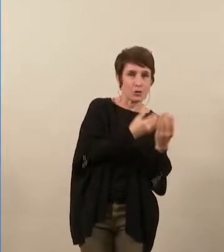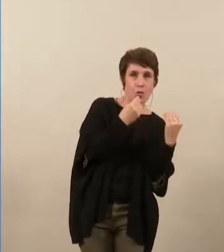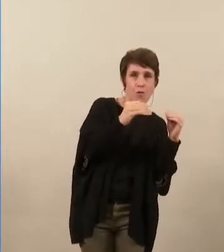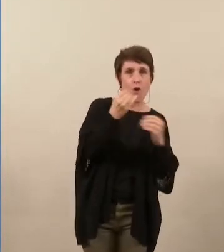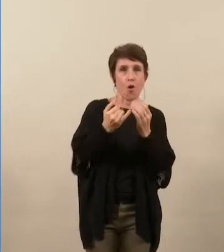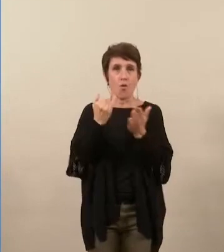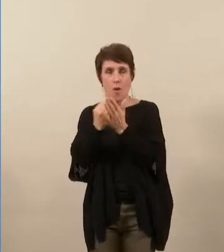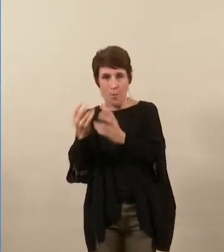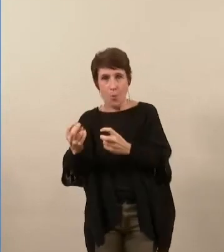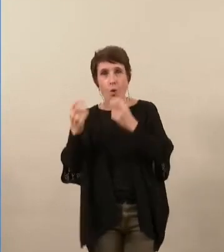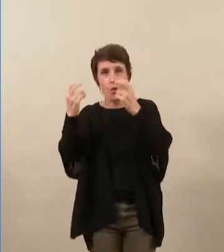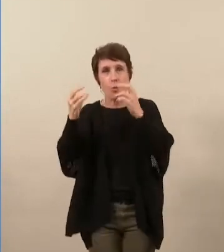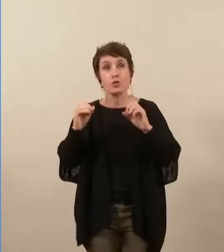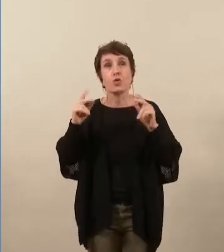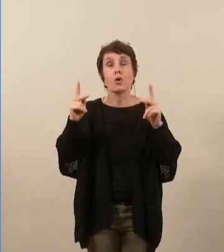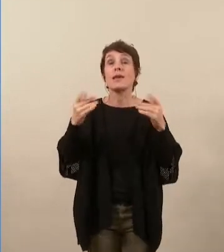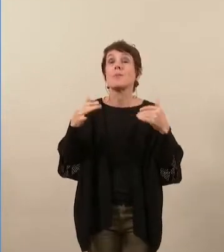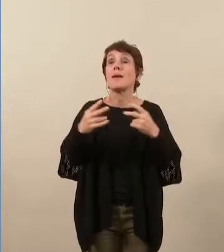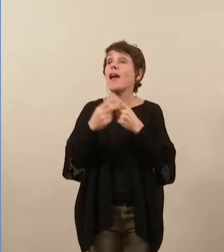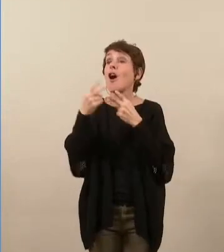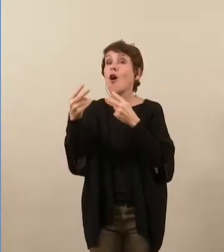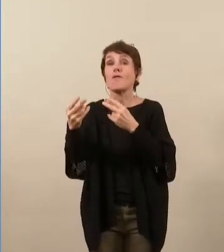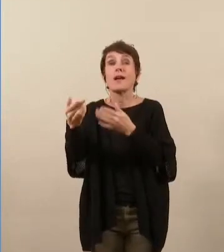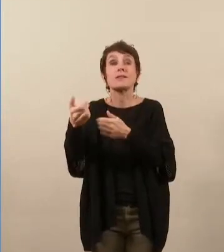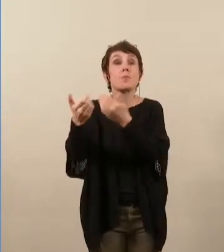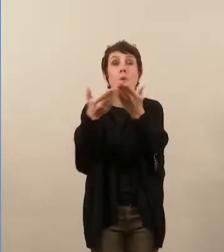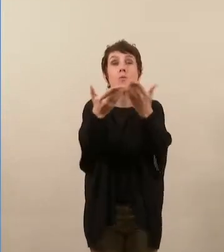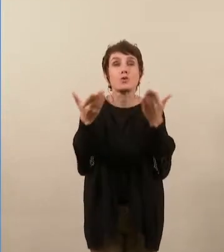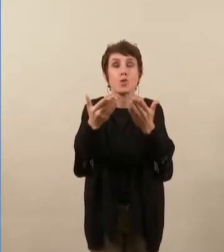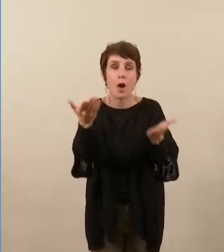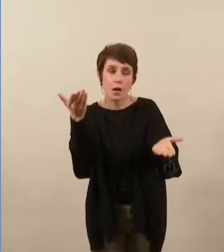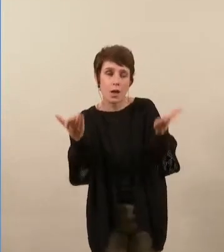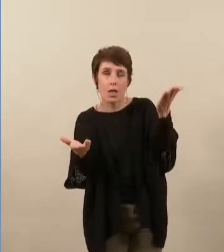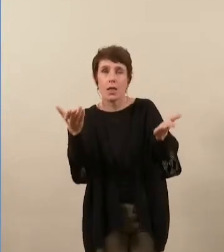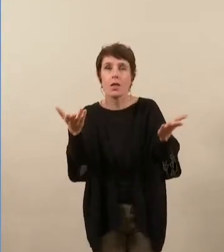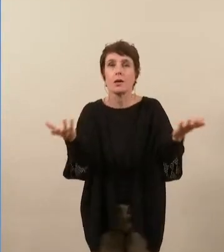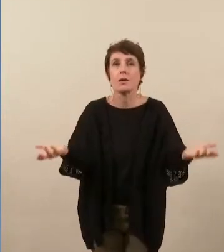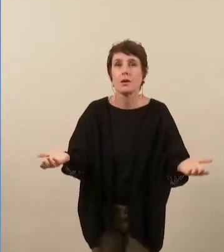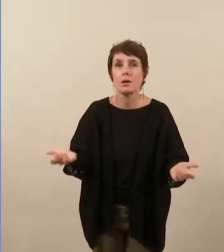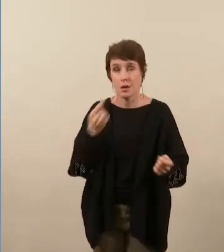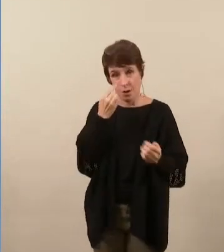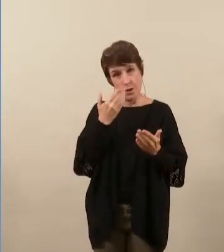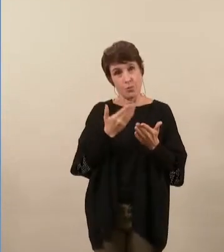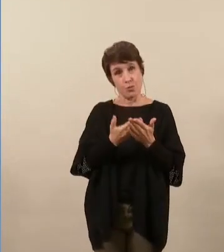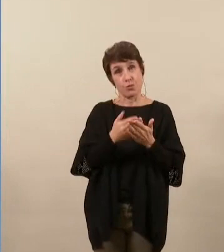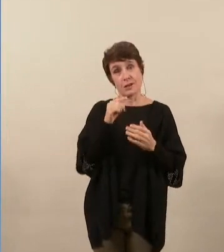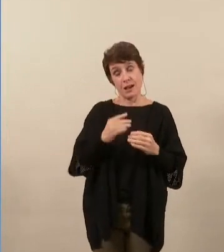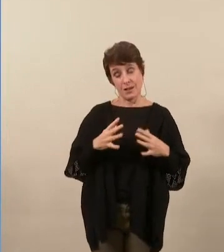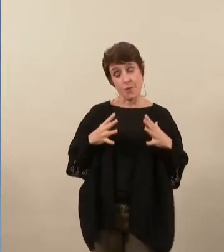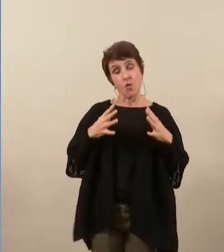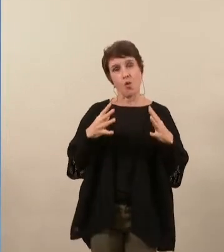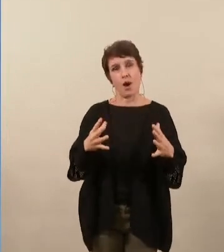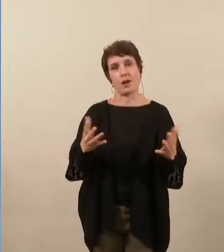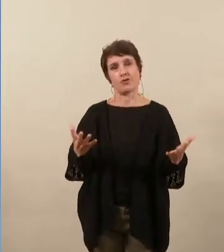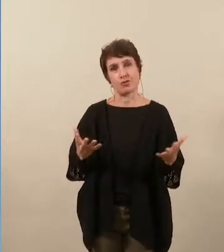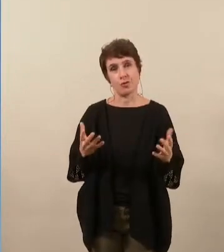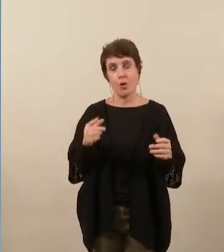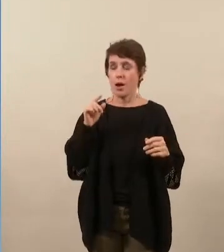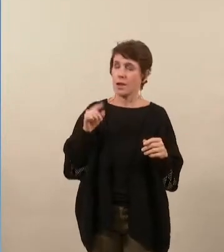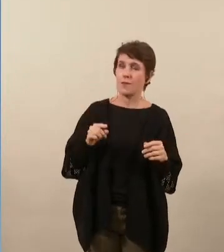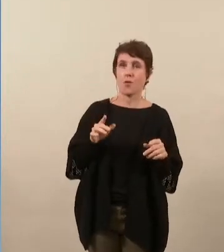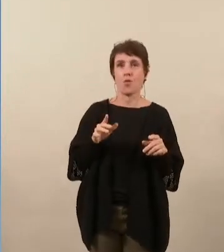encore faut-il expliquer ce qu'on met en face pour compenser. Et pour cela, il faut le courage de sortir de la facilité d'une